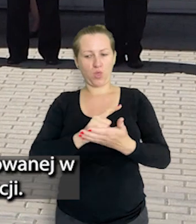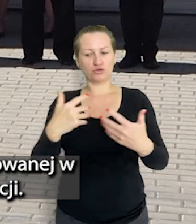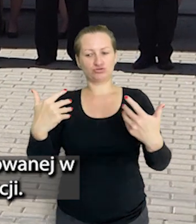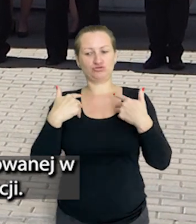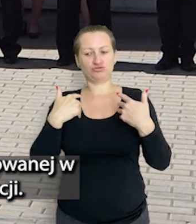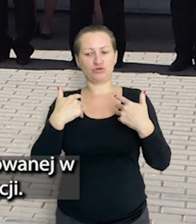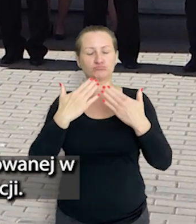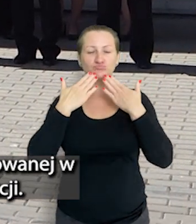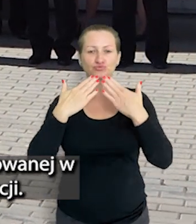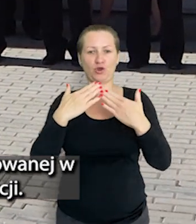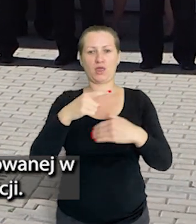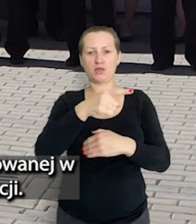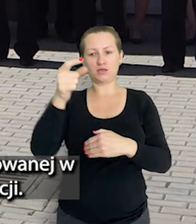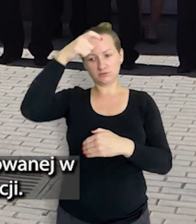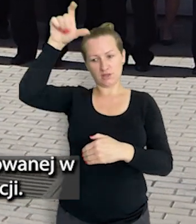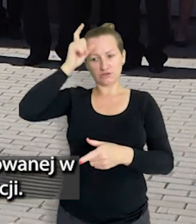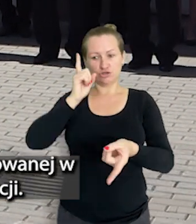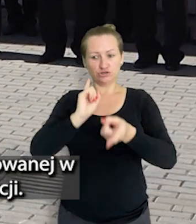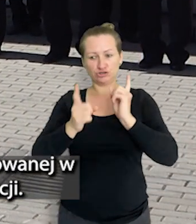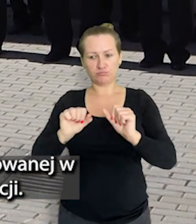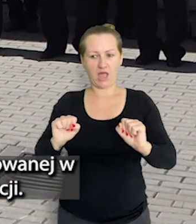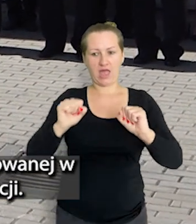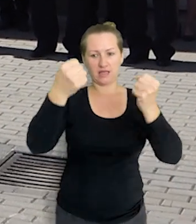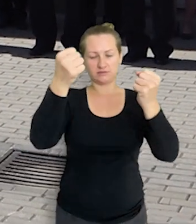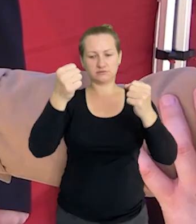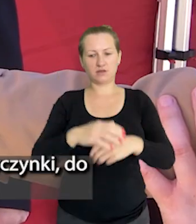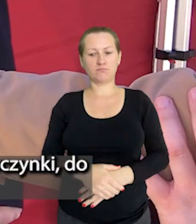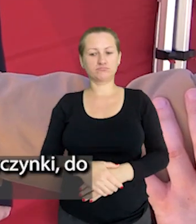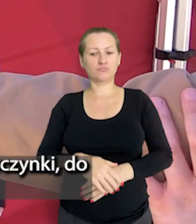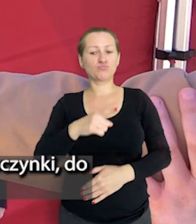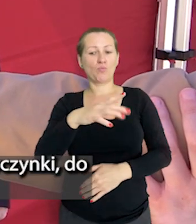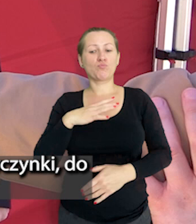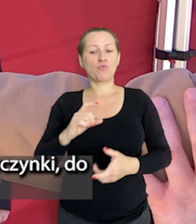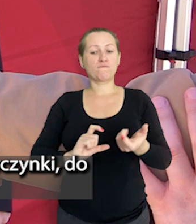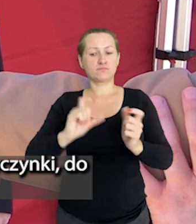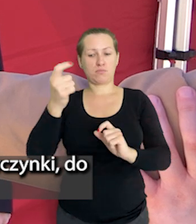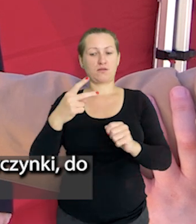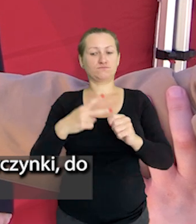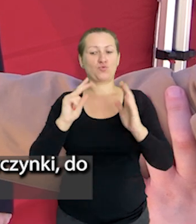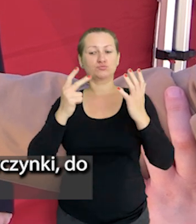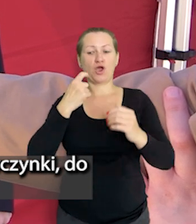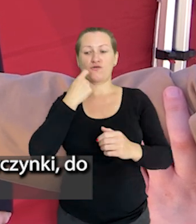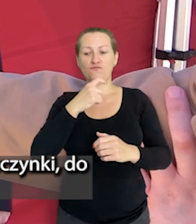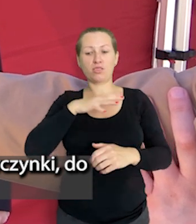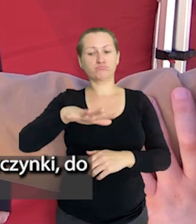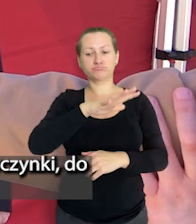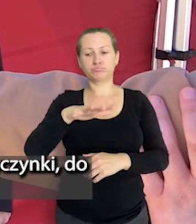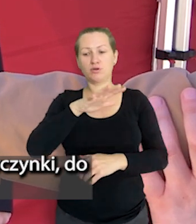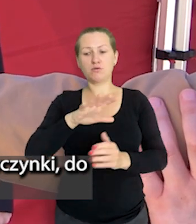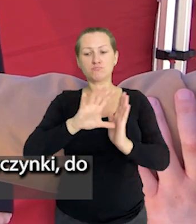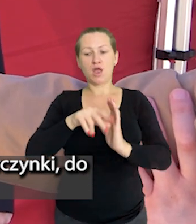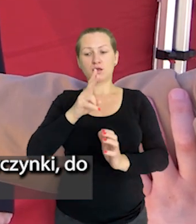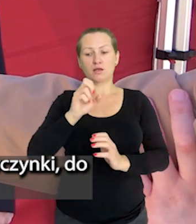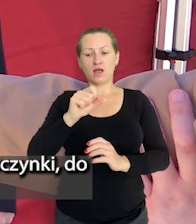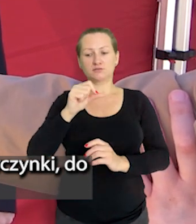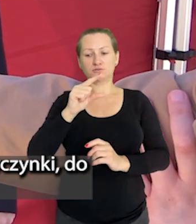dziewczynce. Dziecko przeżyło dzięki ich szybkiej i skutecznej reakcji. Do zdarzenia doszło 28 kwietnia